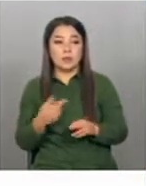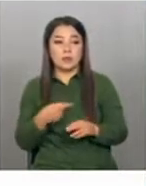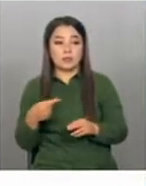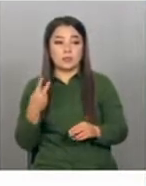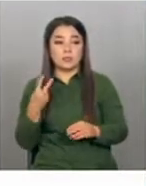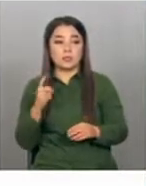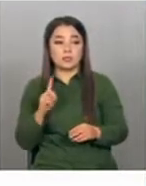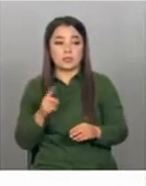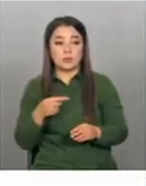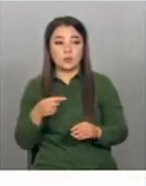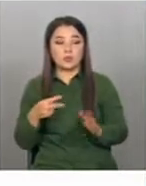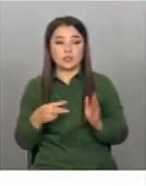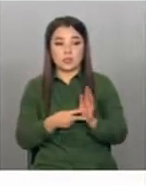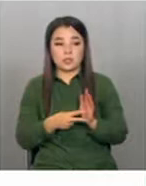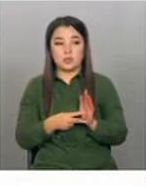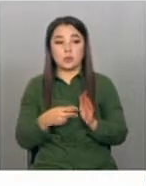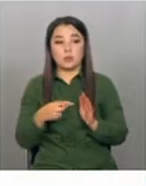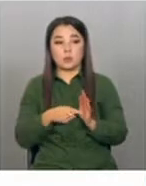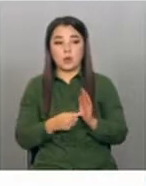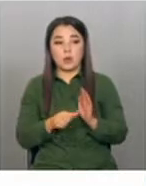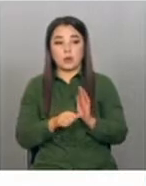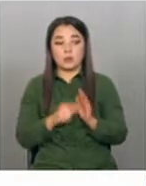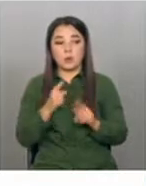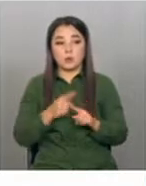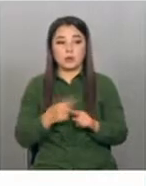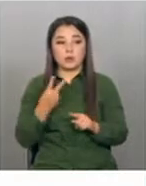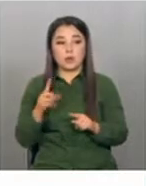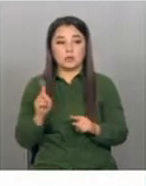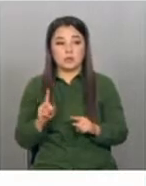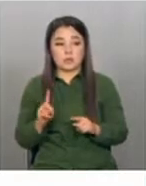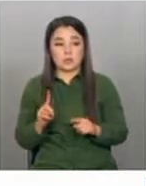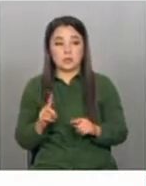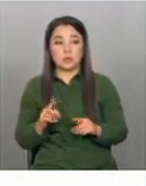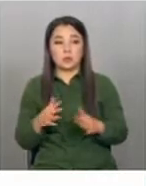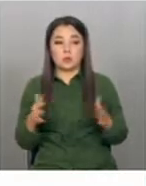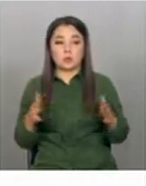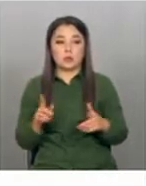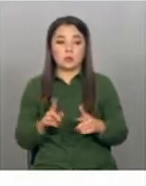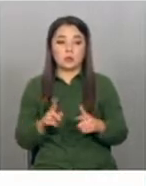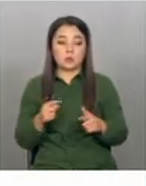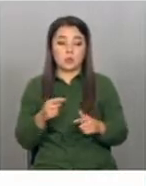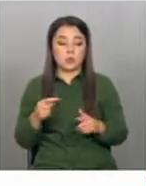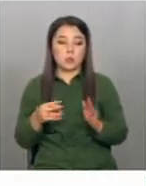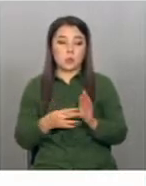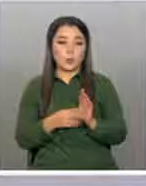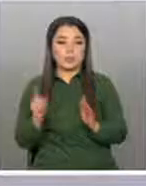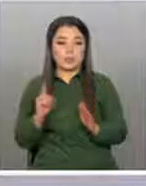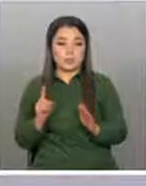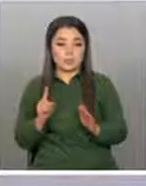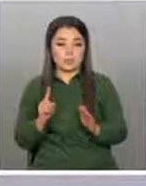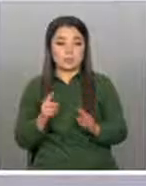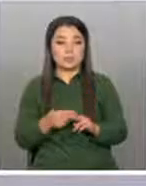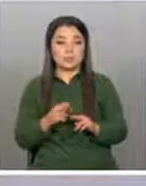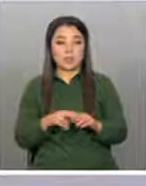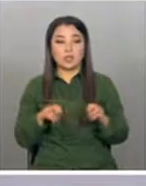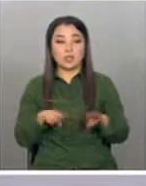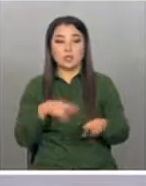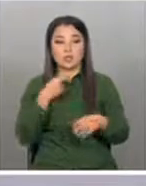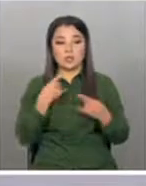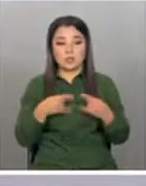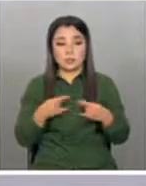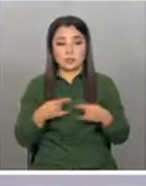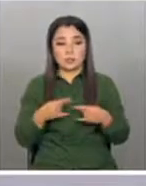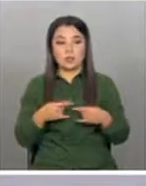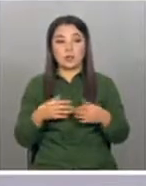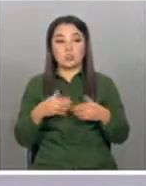азайту 2z азайту 7, көбейту 6 қосылған 2z үлкен минус 9z-тен. Шешуі